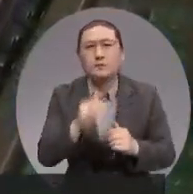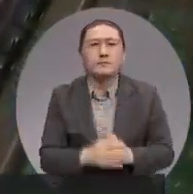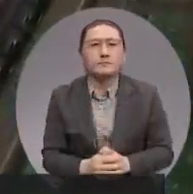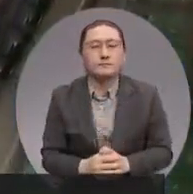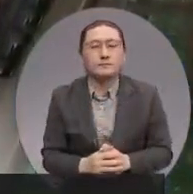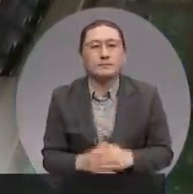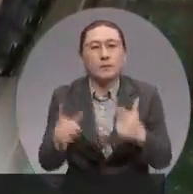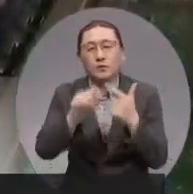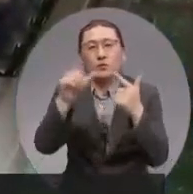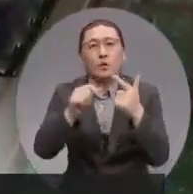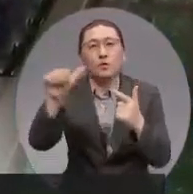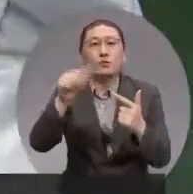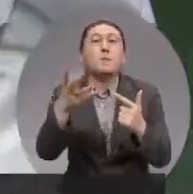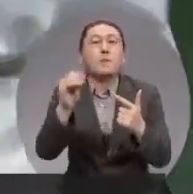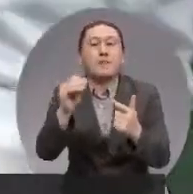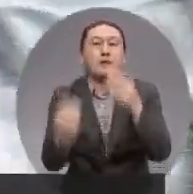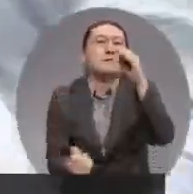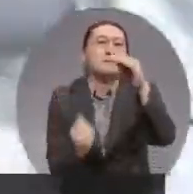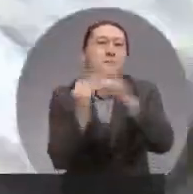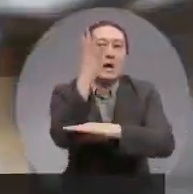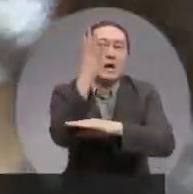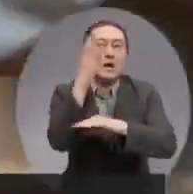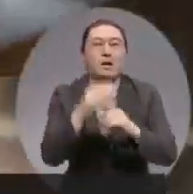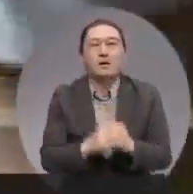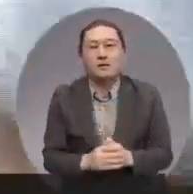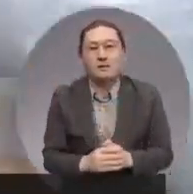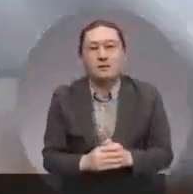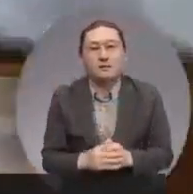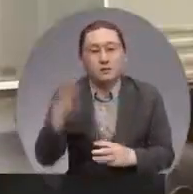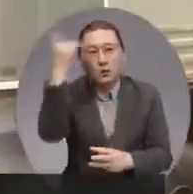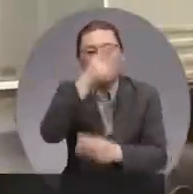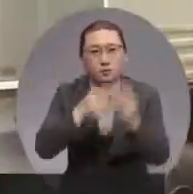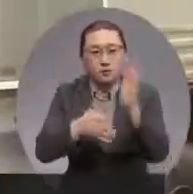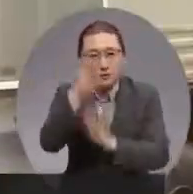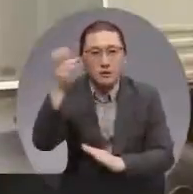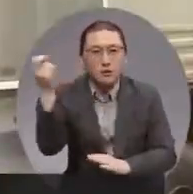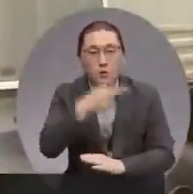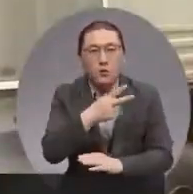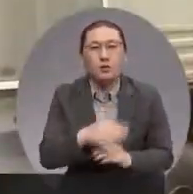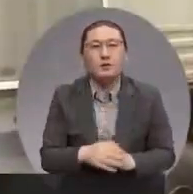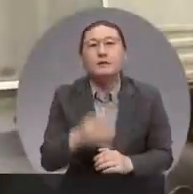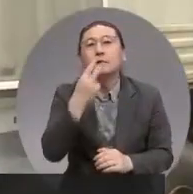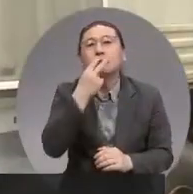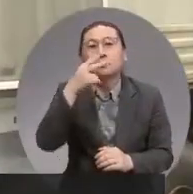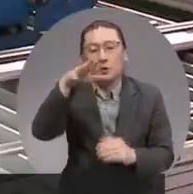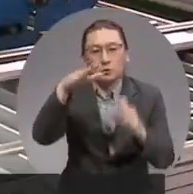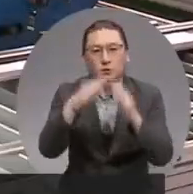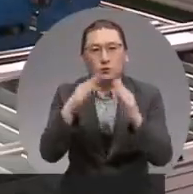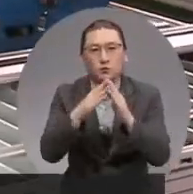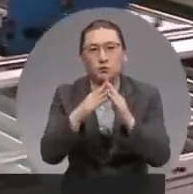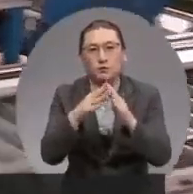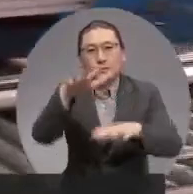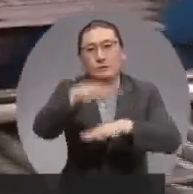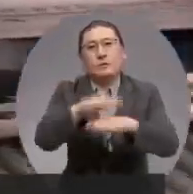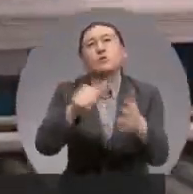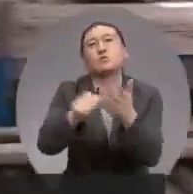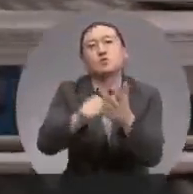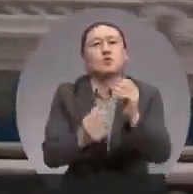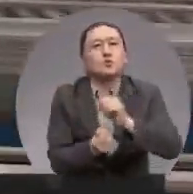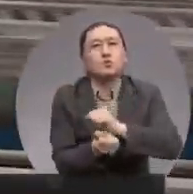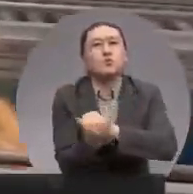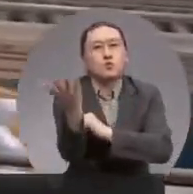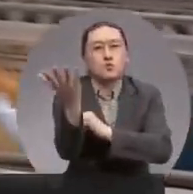상반기에만 5천만 달러를 넘어섰습니다 청주시에 이어 충북에서 두 번째로 많은 농축산품 수출